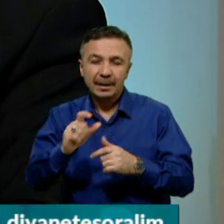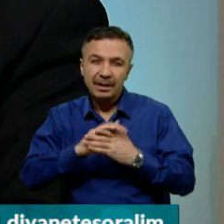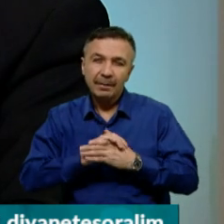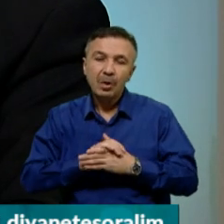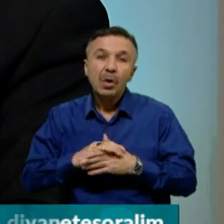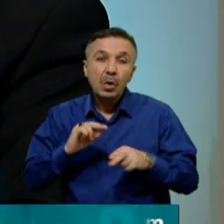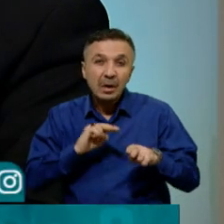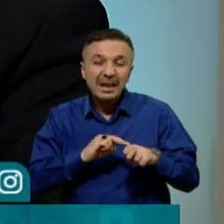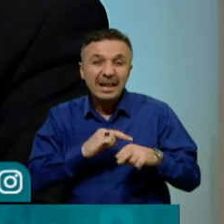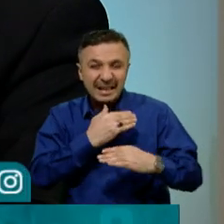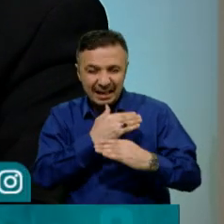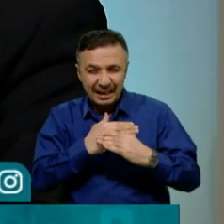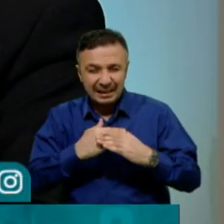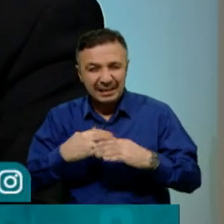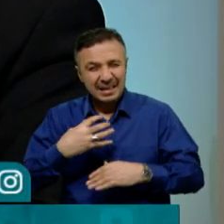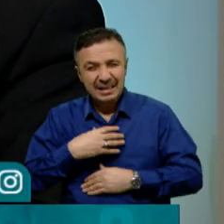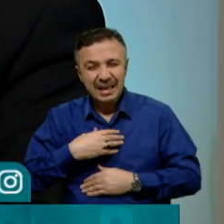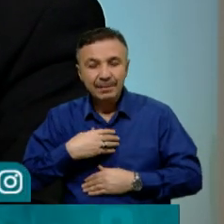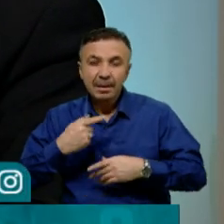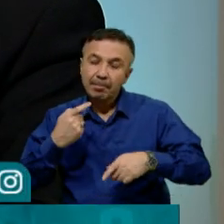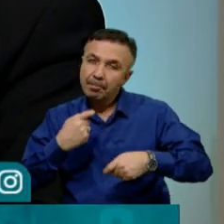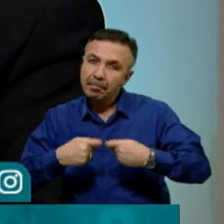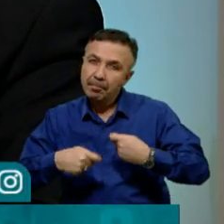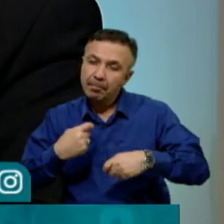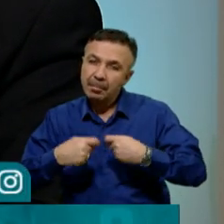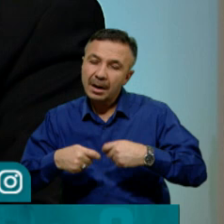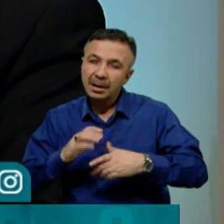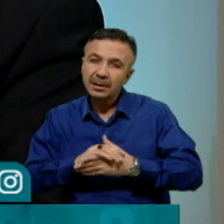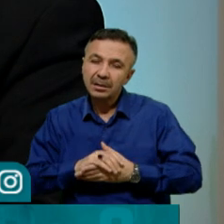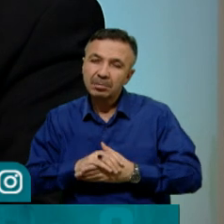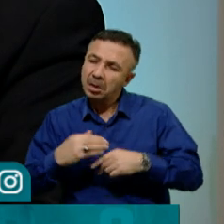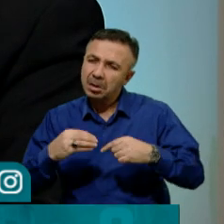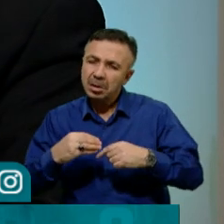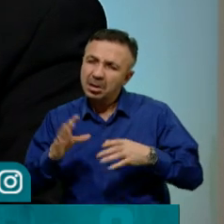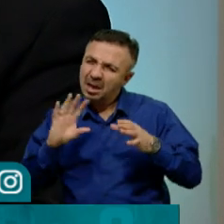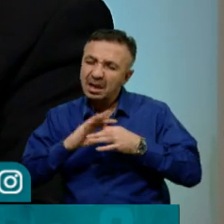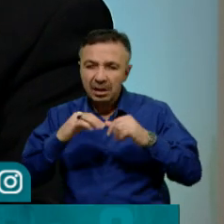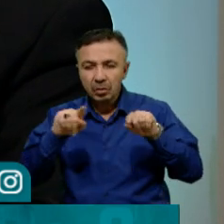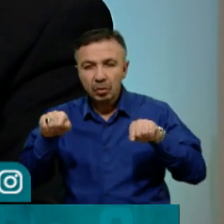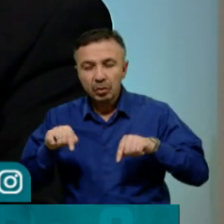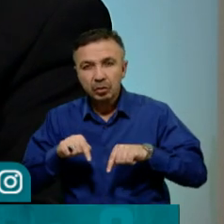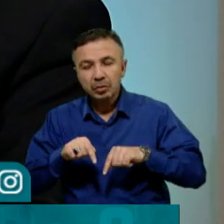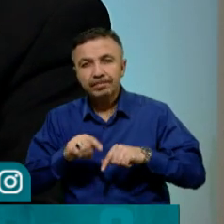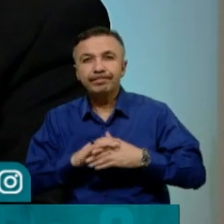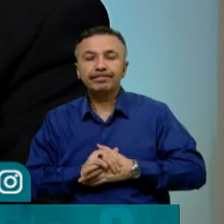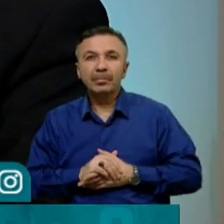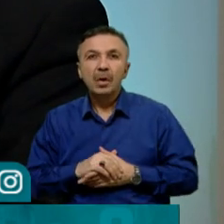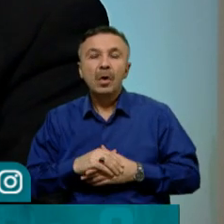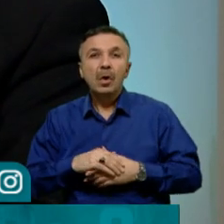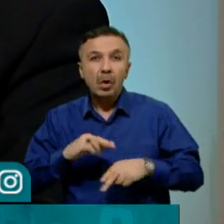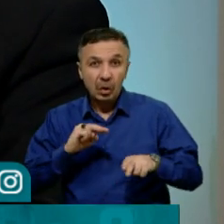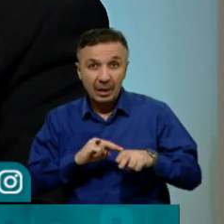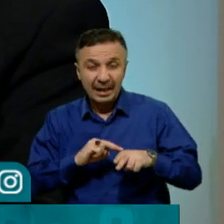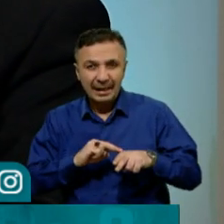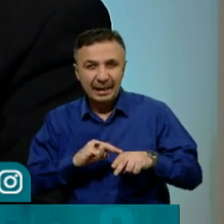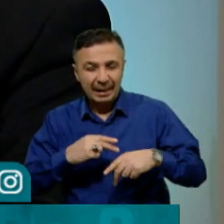kartının sahibi bankadır veya bilgili kuruluştur diyelim Bu ilgili kuruluş o kredi